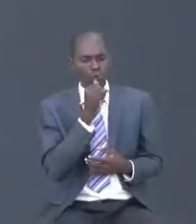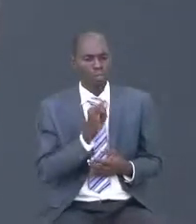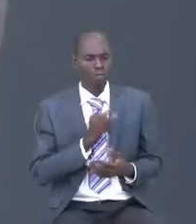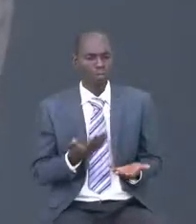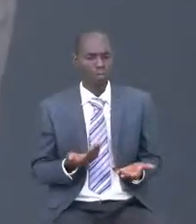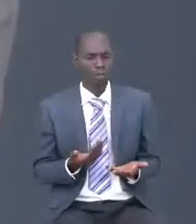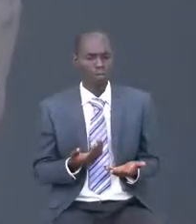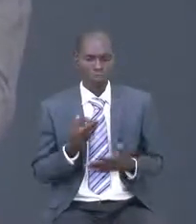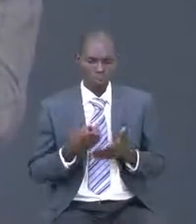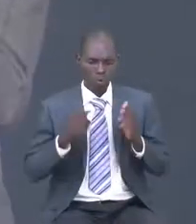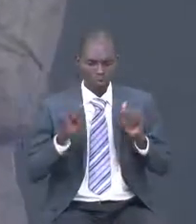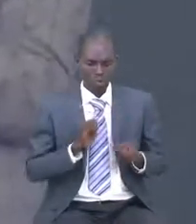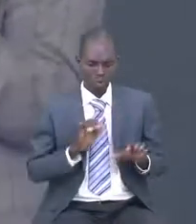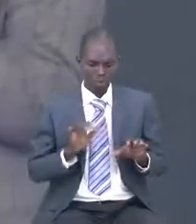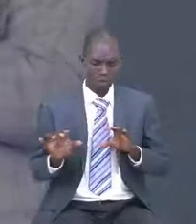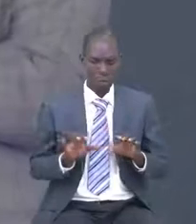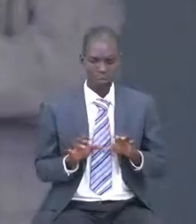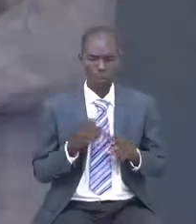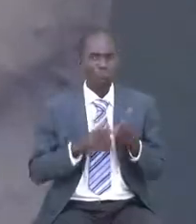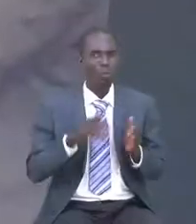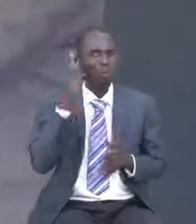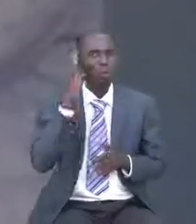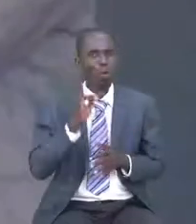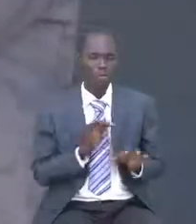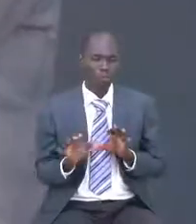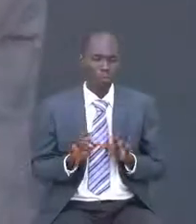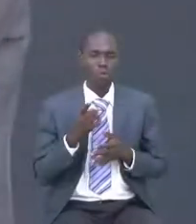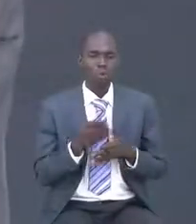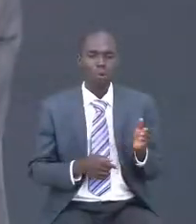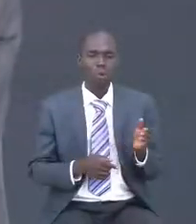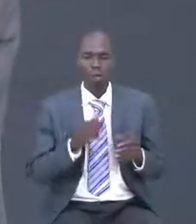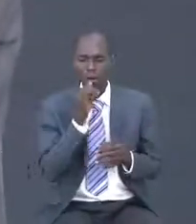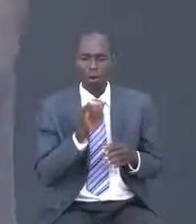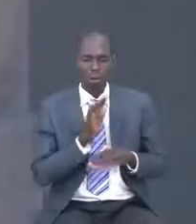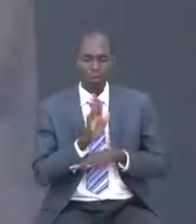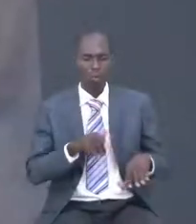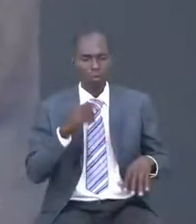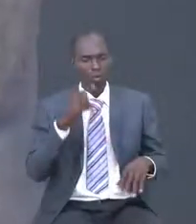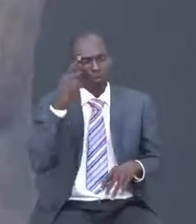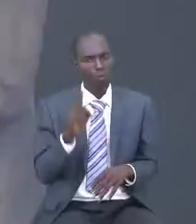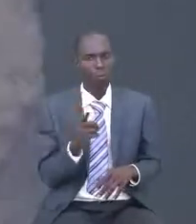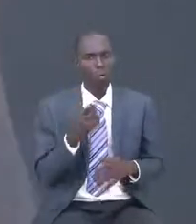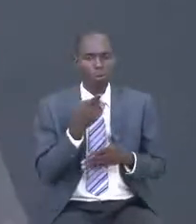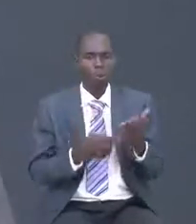Tu apprends de toi-même. Qu'est-ce que je peux faire?